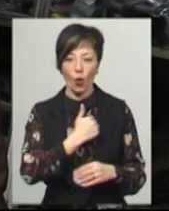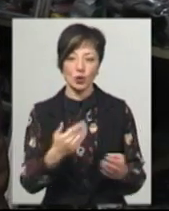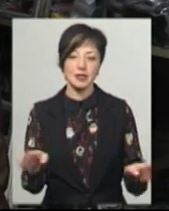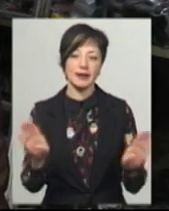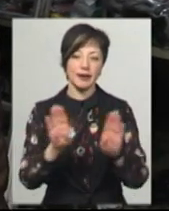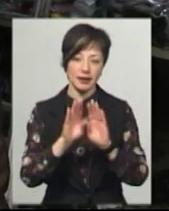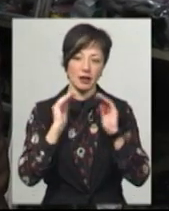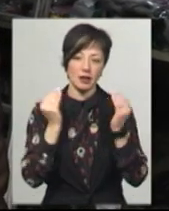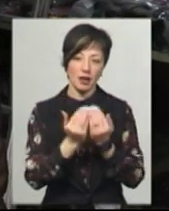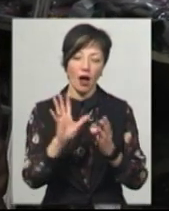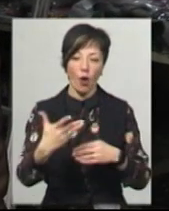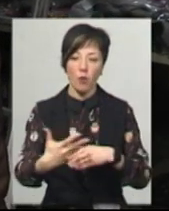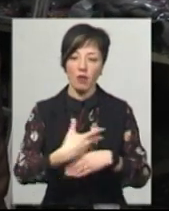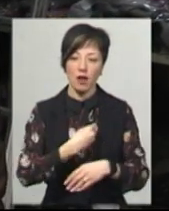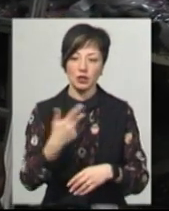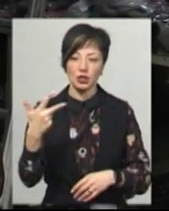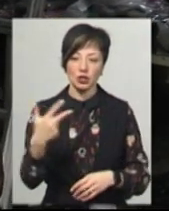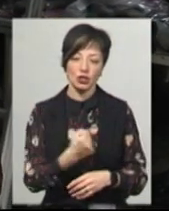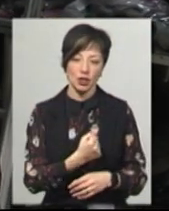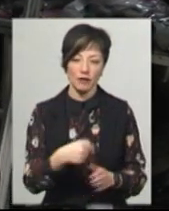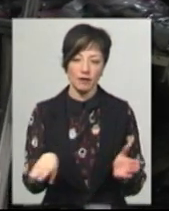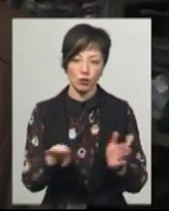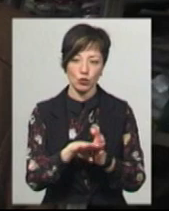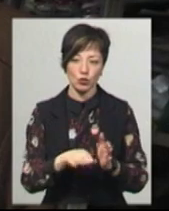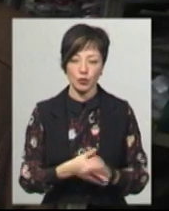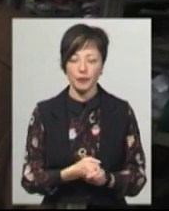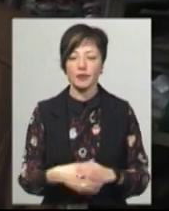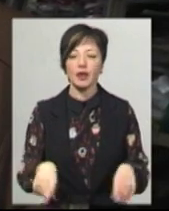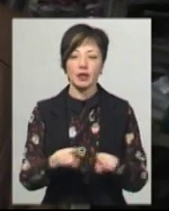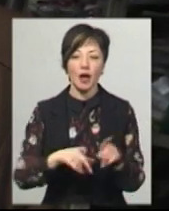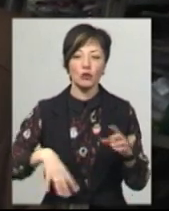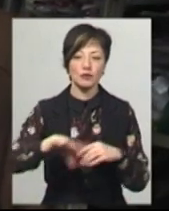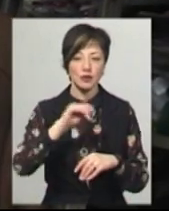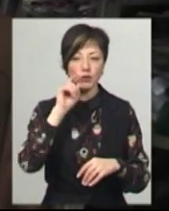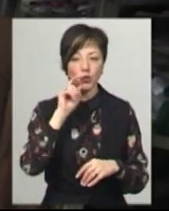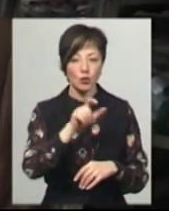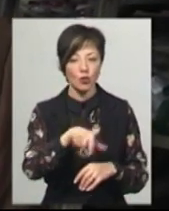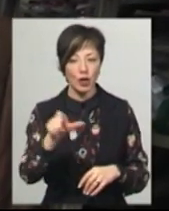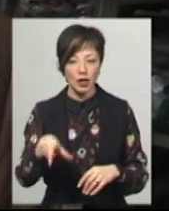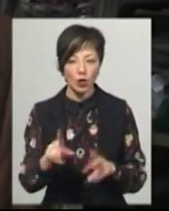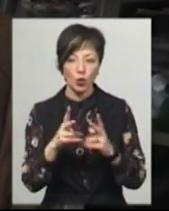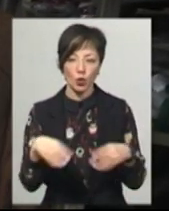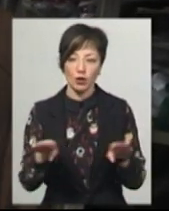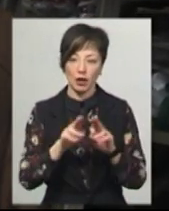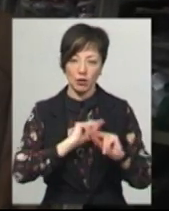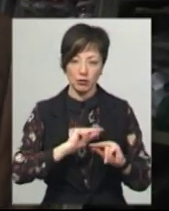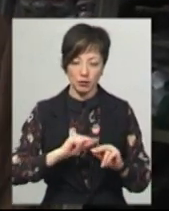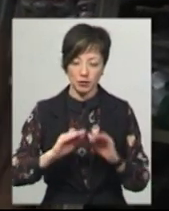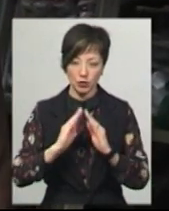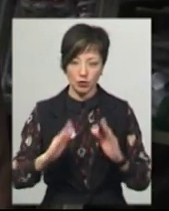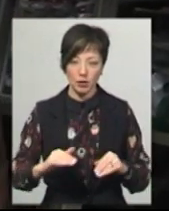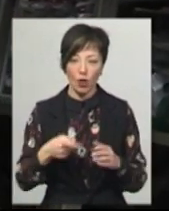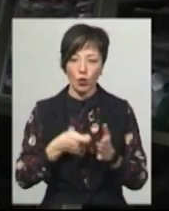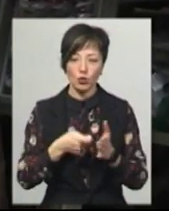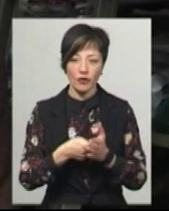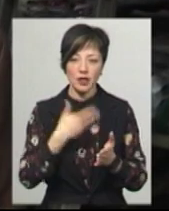на карантин, нехай нам оплачує трьохтижневу чи яку там відпустку. Також всім людям в Україні, які підуть на карантин, всім оплатять. Люди мають